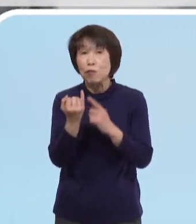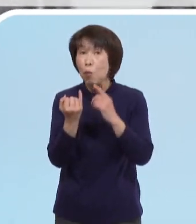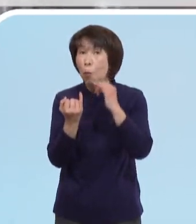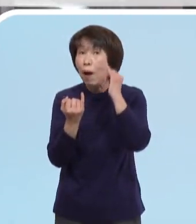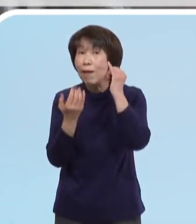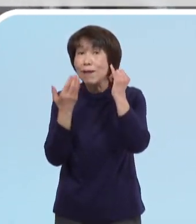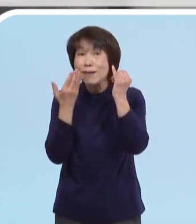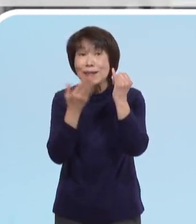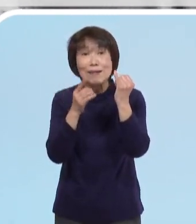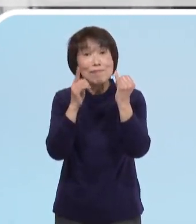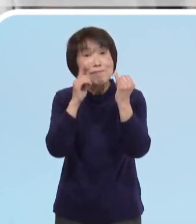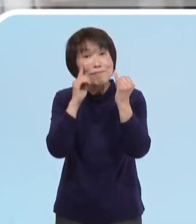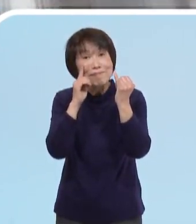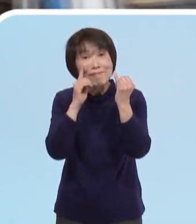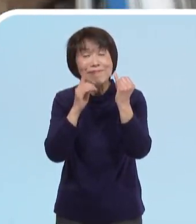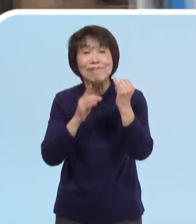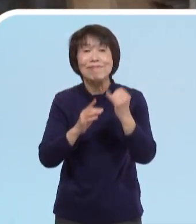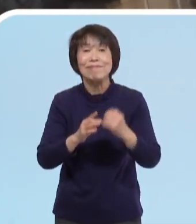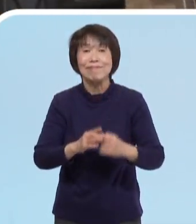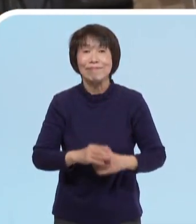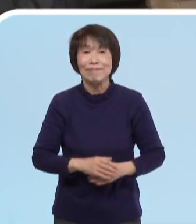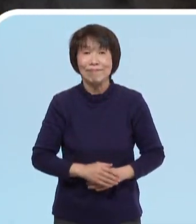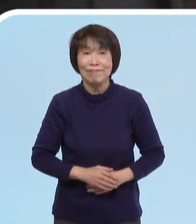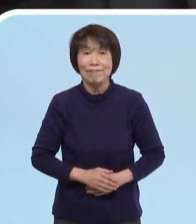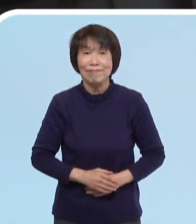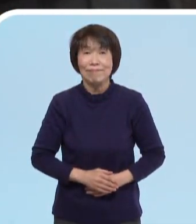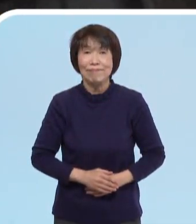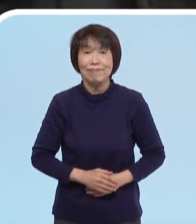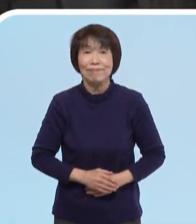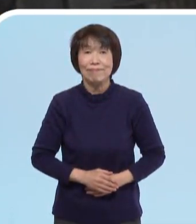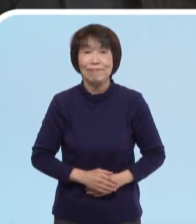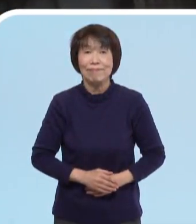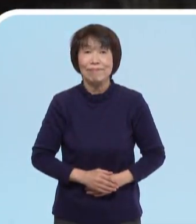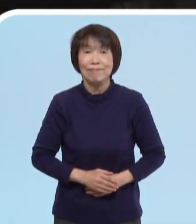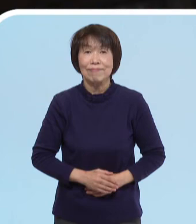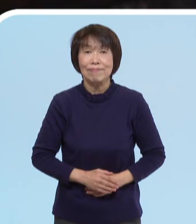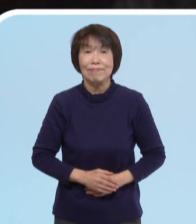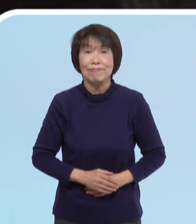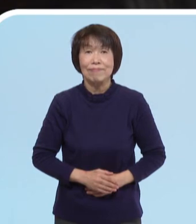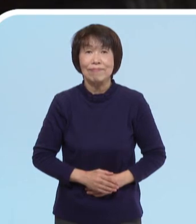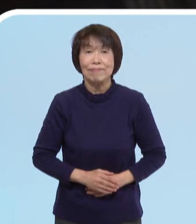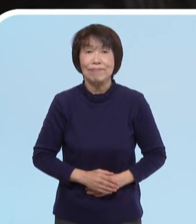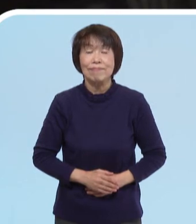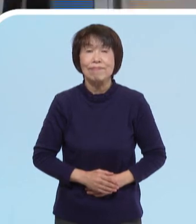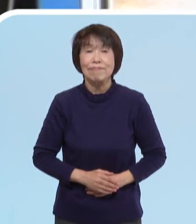が、実際のところお母さんはどう思っているのでしょうか？